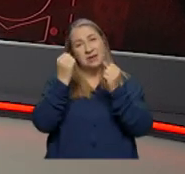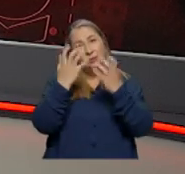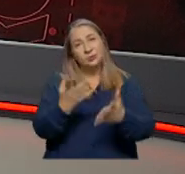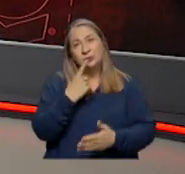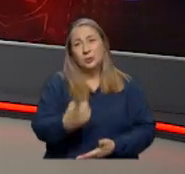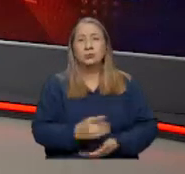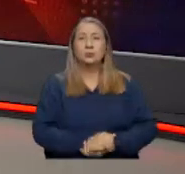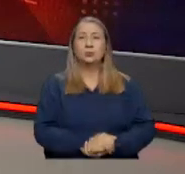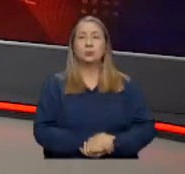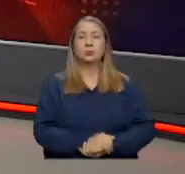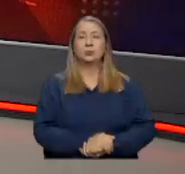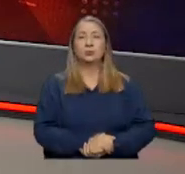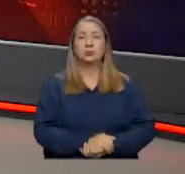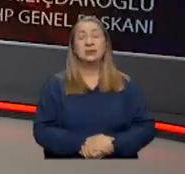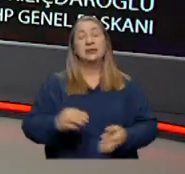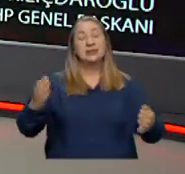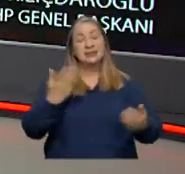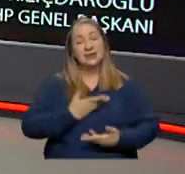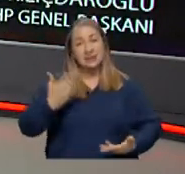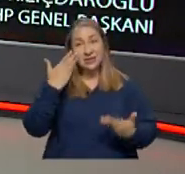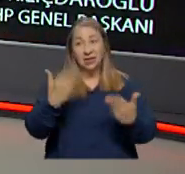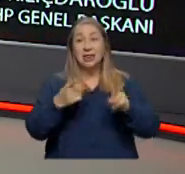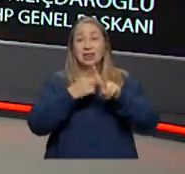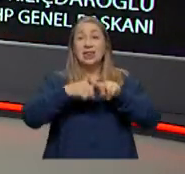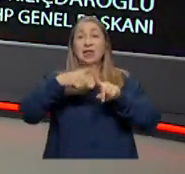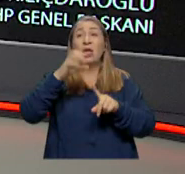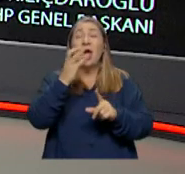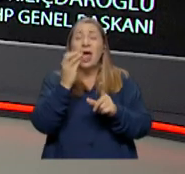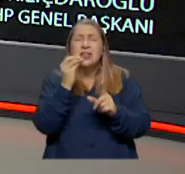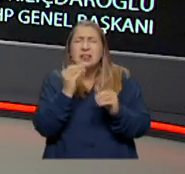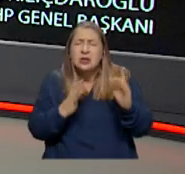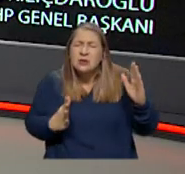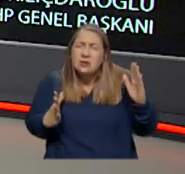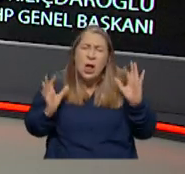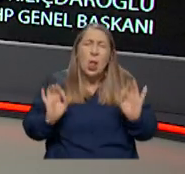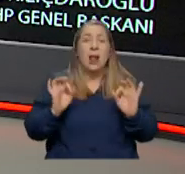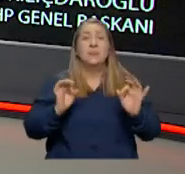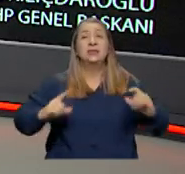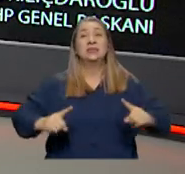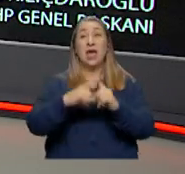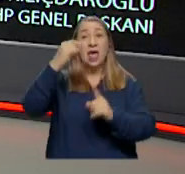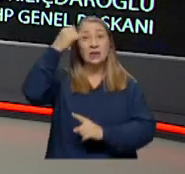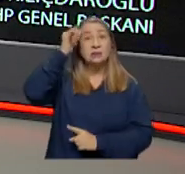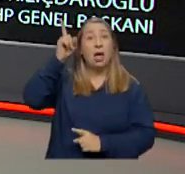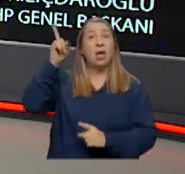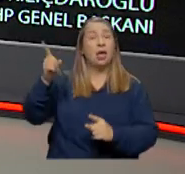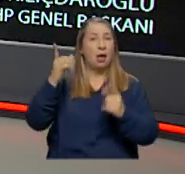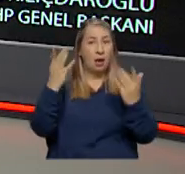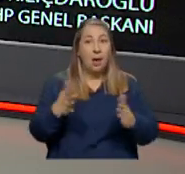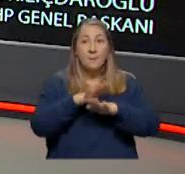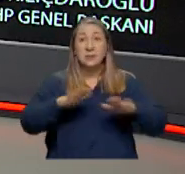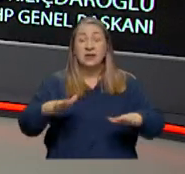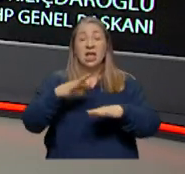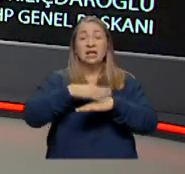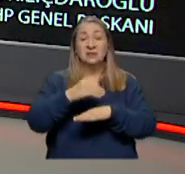diliyoruz ve sarı saçları NATO tarihinin en kritik zirvelerinden birini İspanya'da gerçekleştiriyor